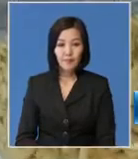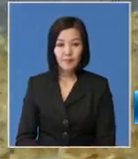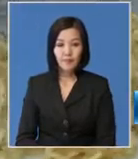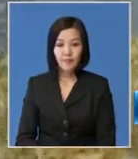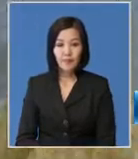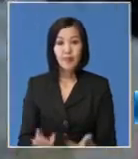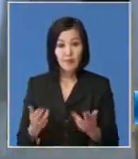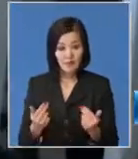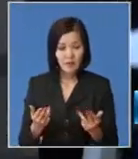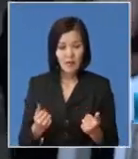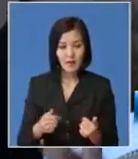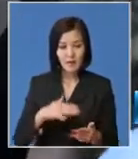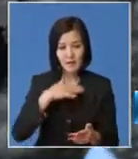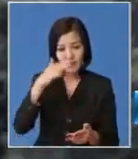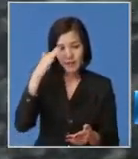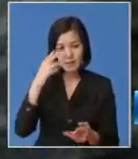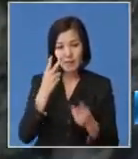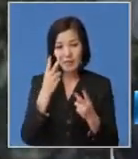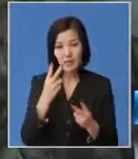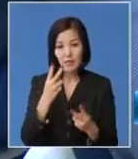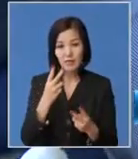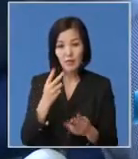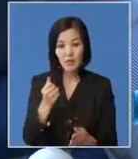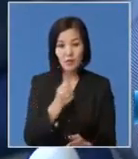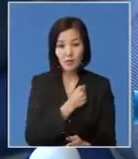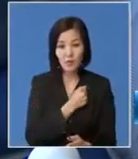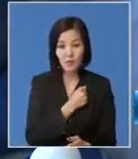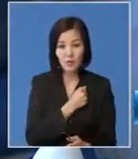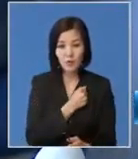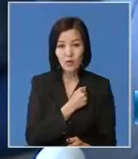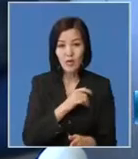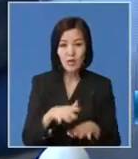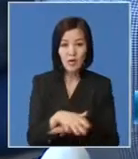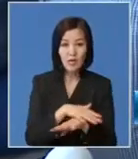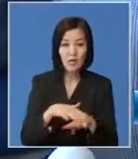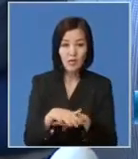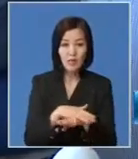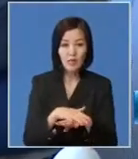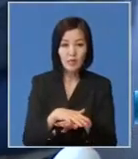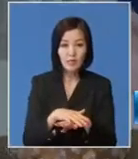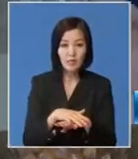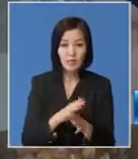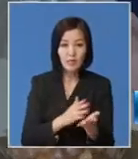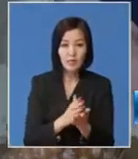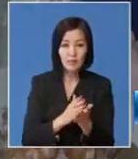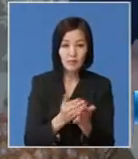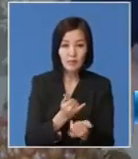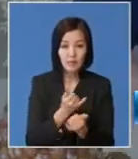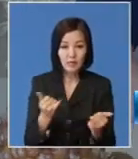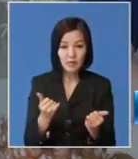бардық. Иә, әкеге қарап өскен қосыл бүгінде бір әулеттің ғана емес, елдің ұлы. Ермектің інісі Ертай да қарулы күштер